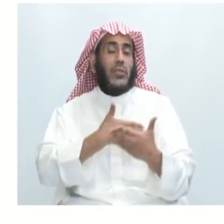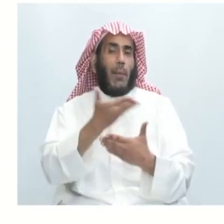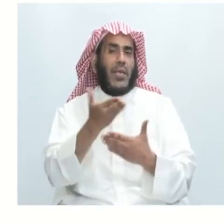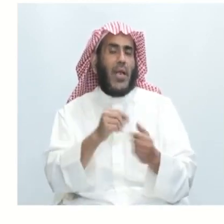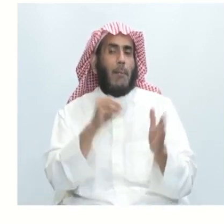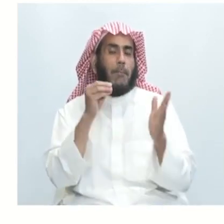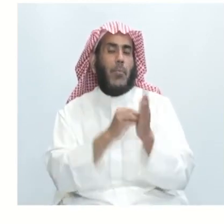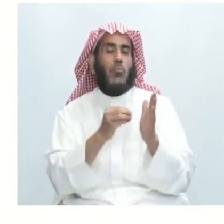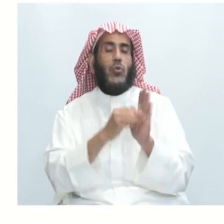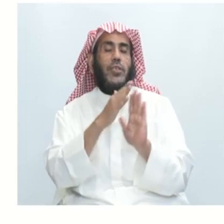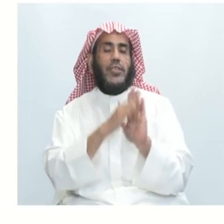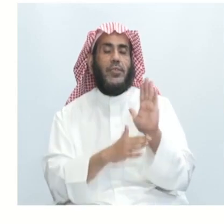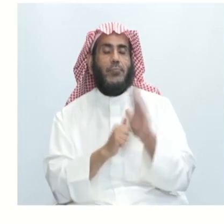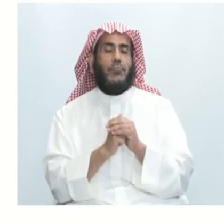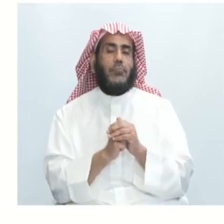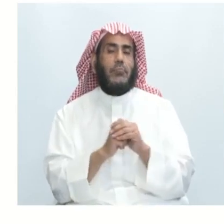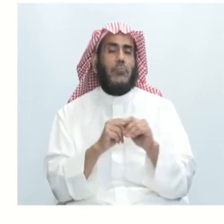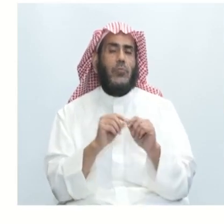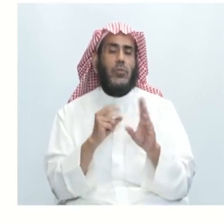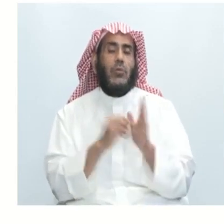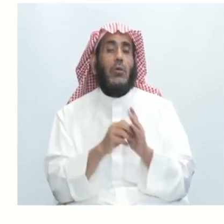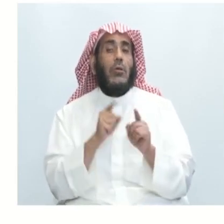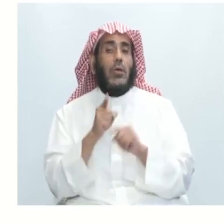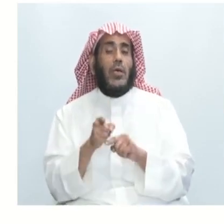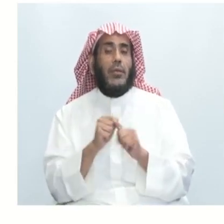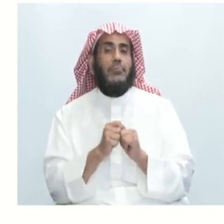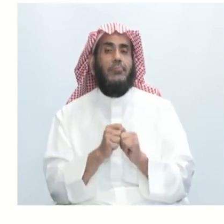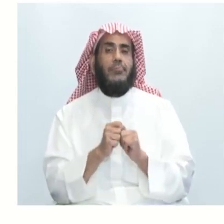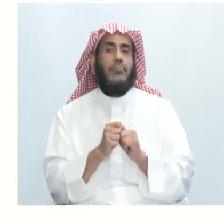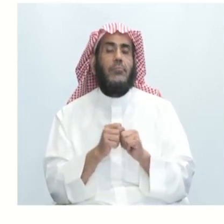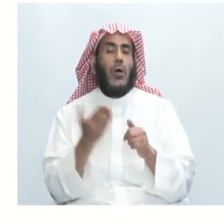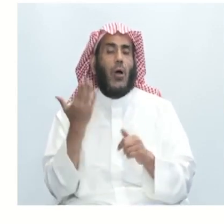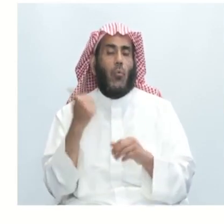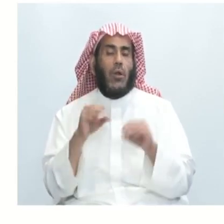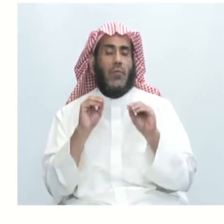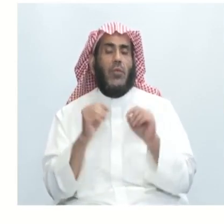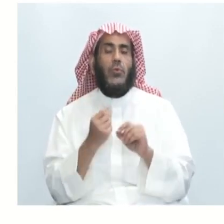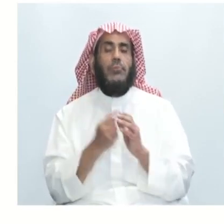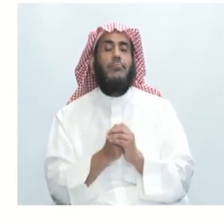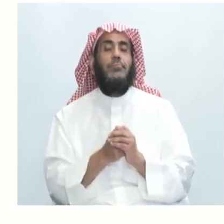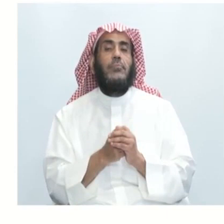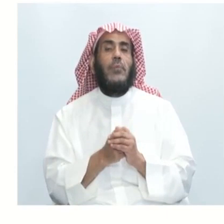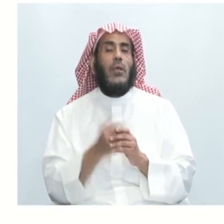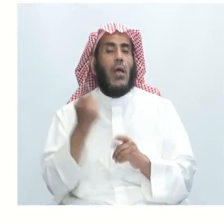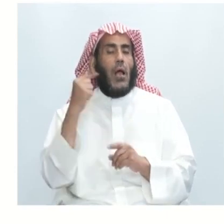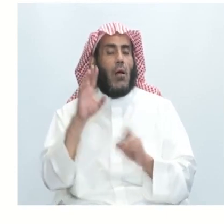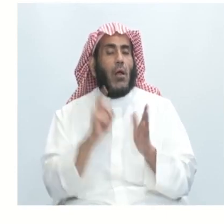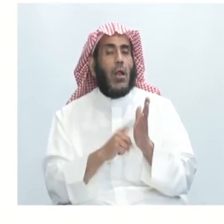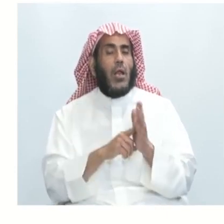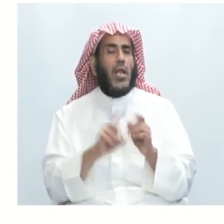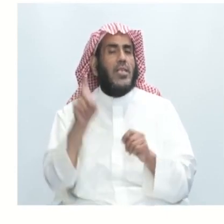مضمون النص والتعبير عن سبق اخذه في هذه الوحده اعلم ان